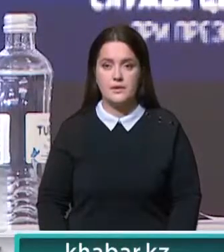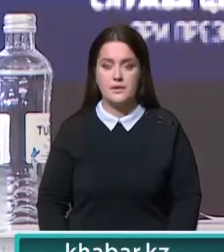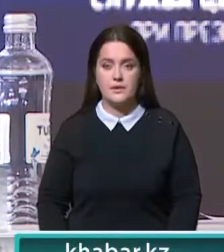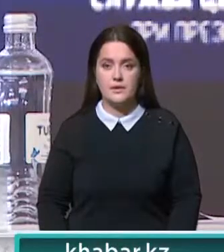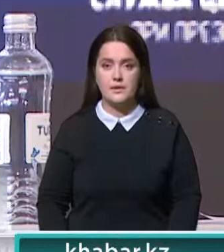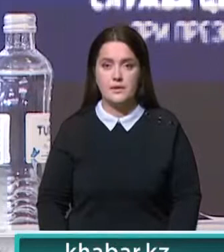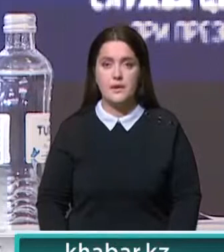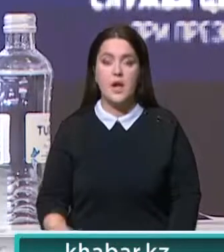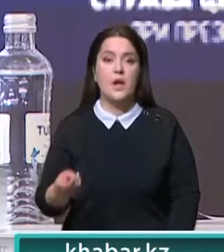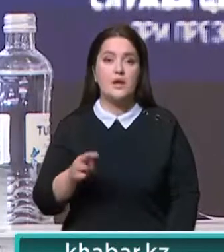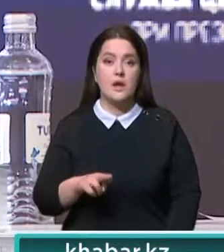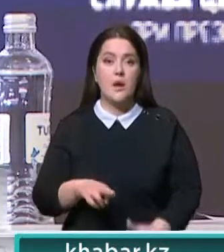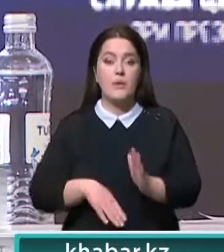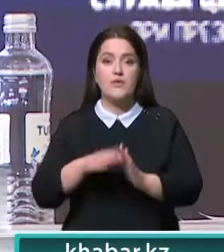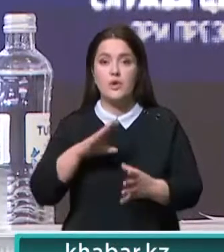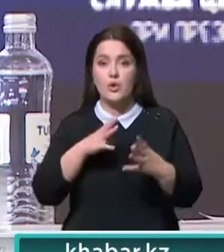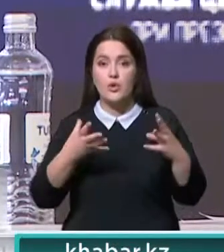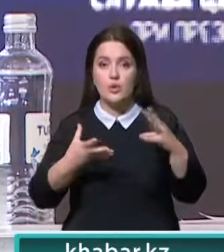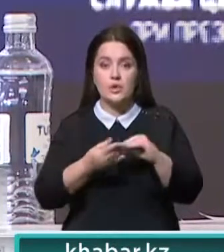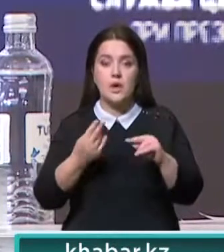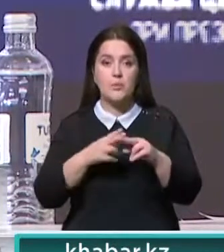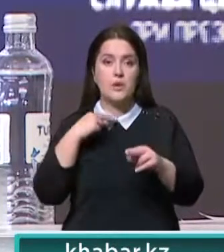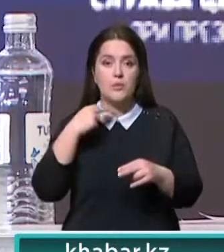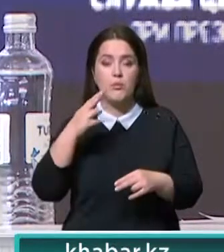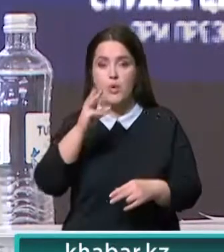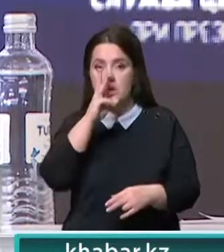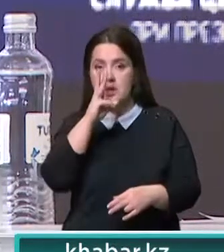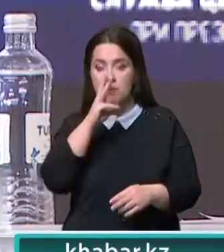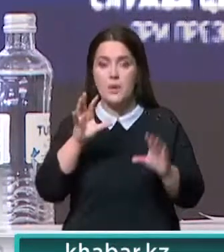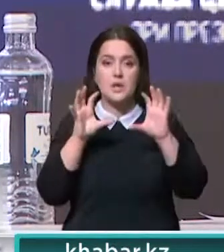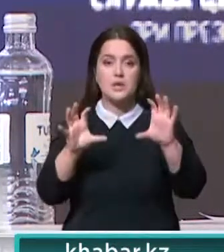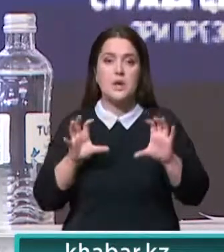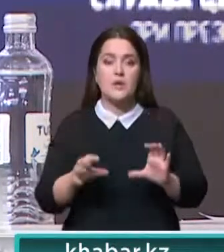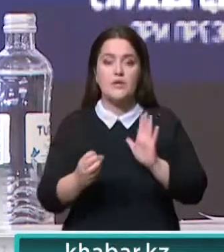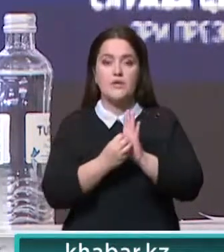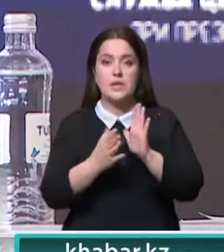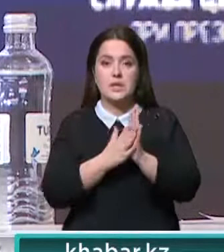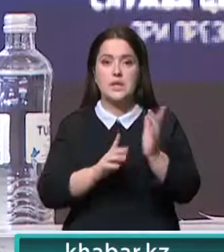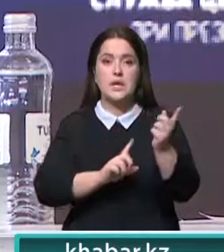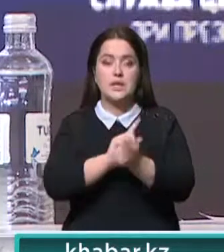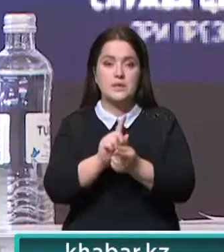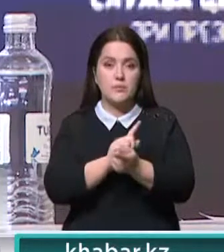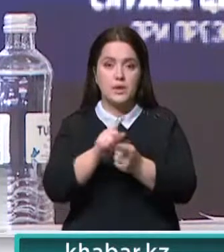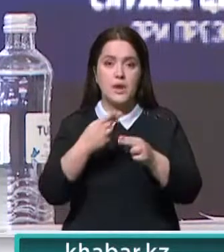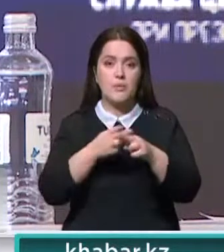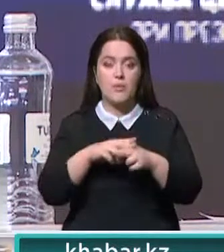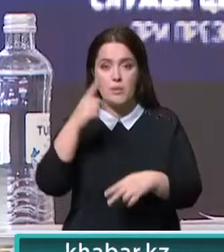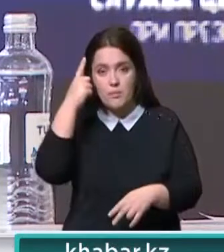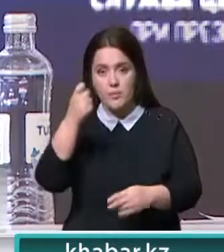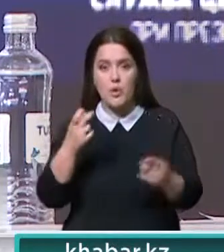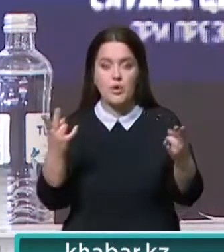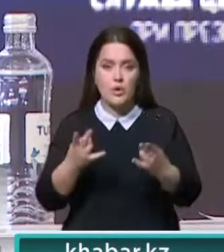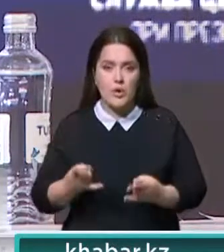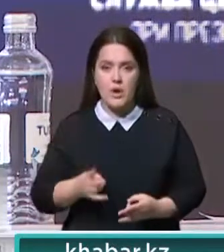Для повышения результативности погашения долгов по зарплате в законодательство внесены изменения, по которым предписания о